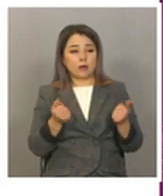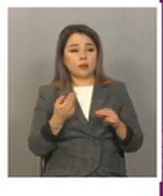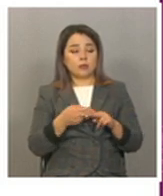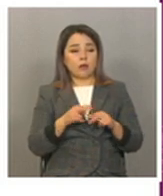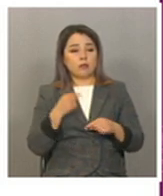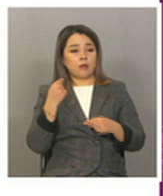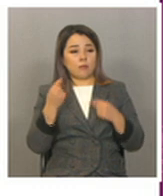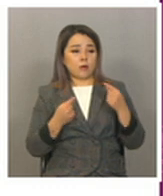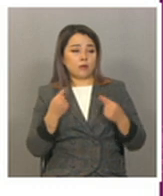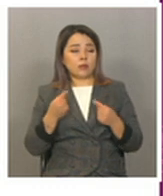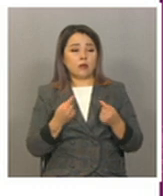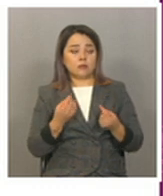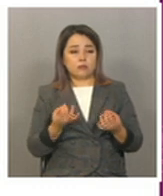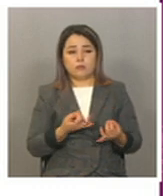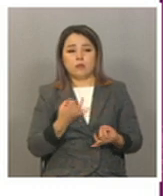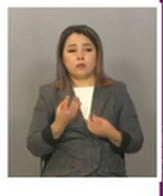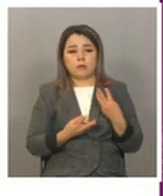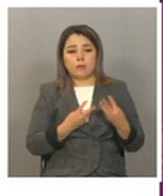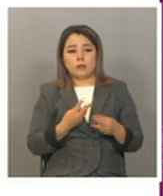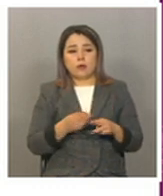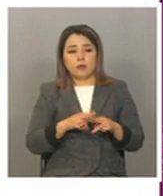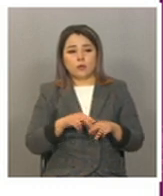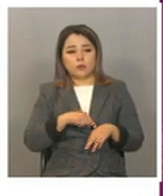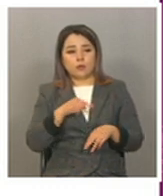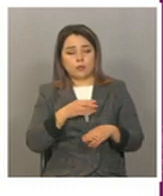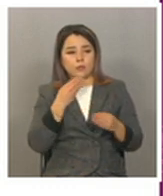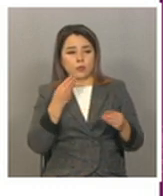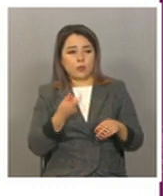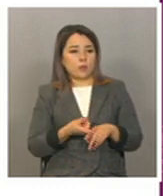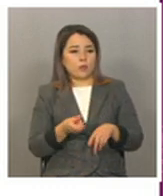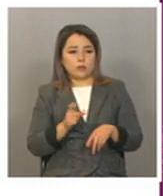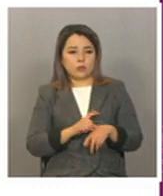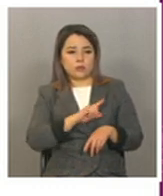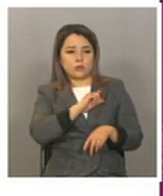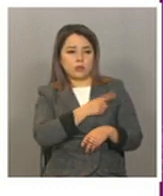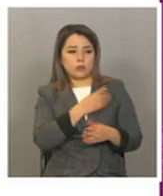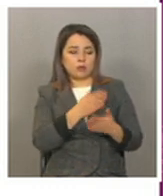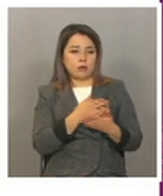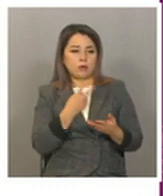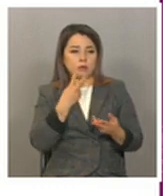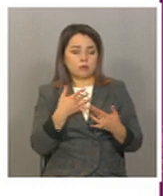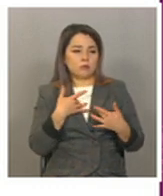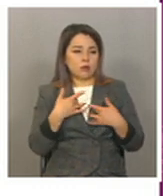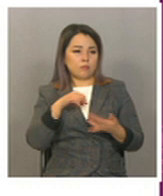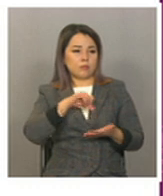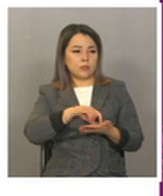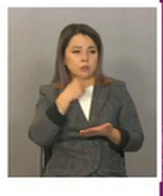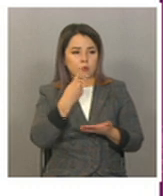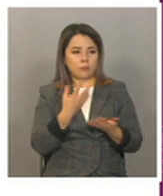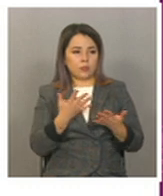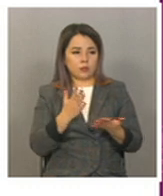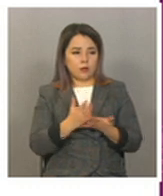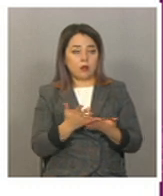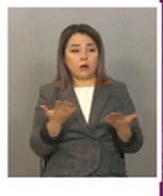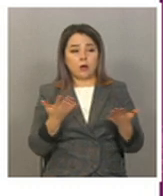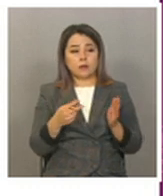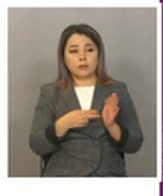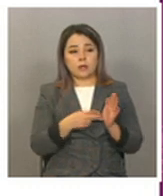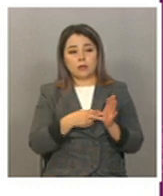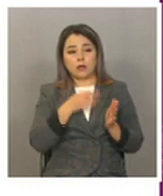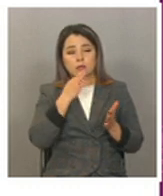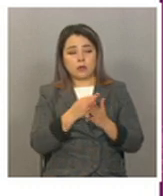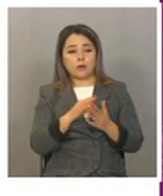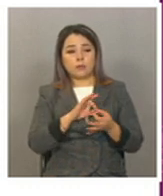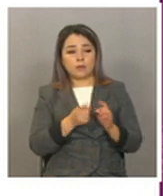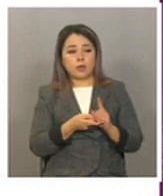эмоции от прочтения отрывков из произведения очень сильны, так как сюжет драматичен. Какова цена восхождения на плаху